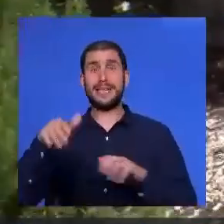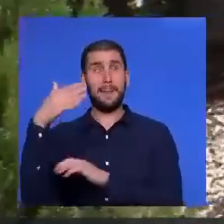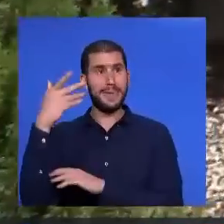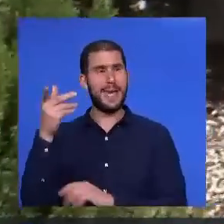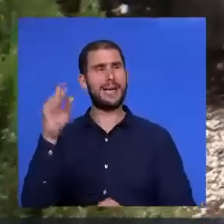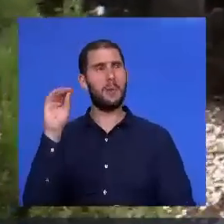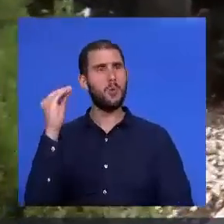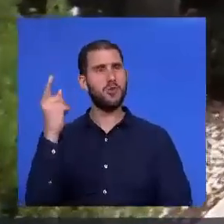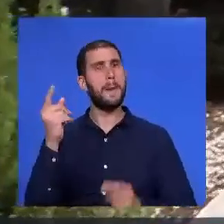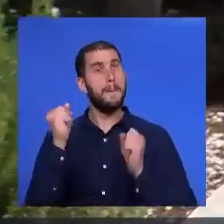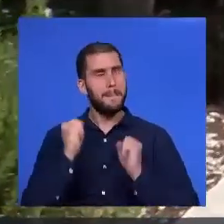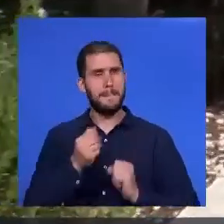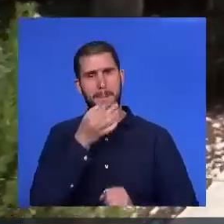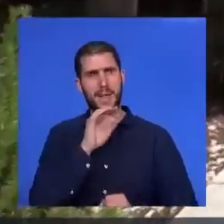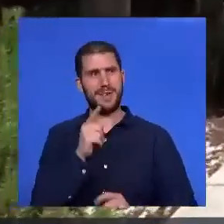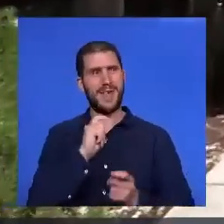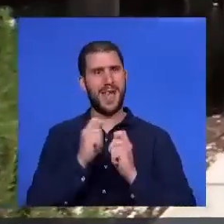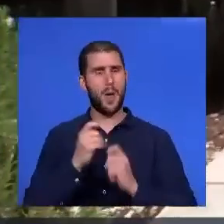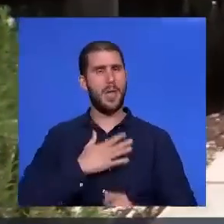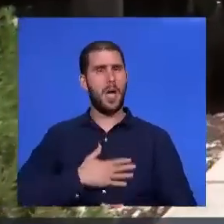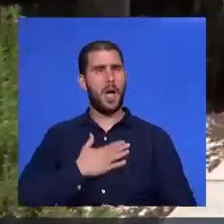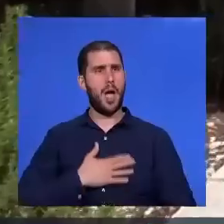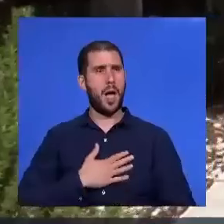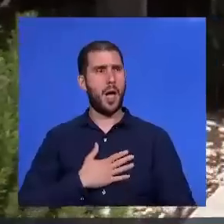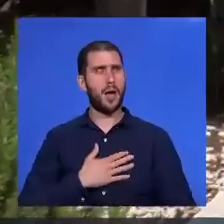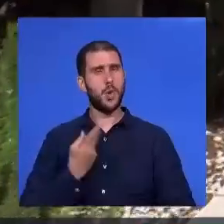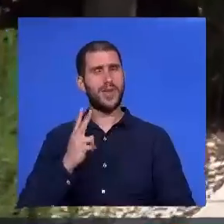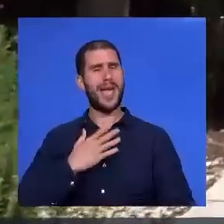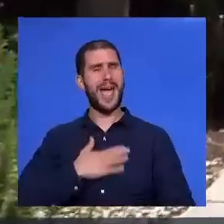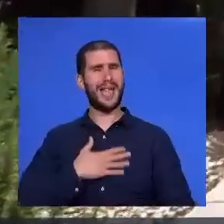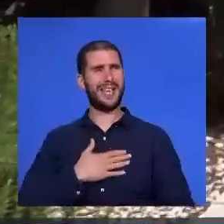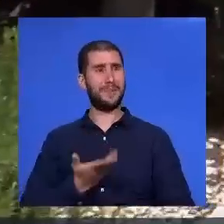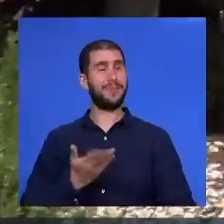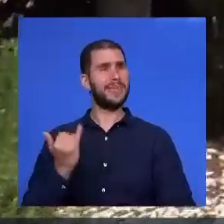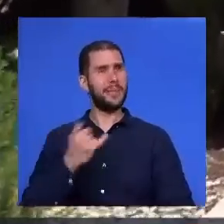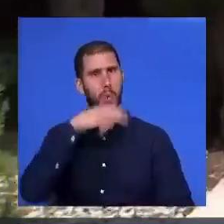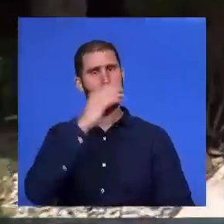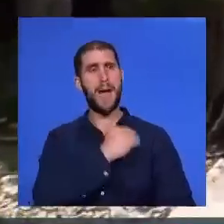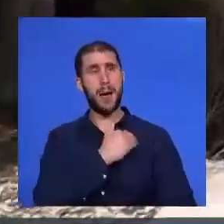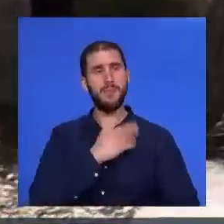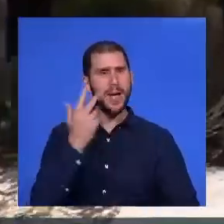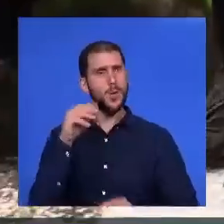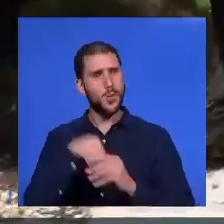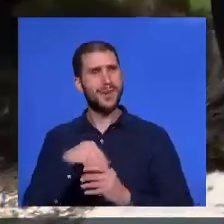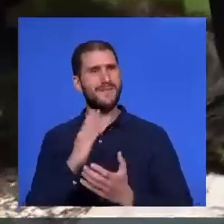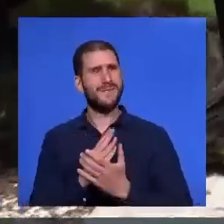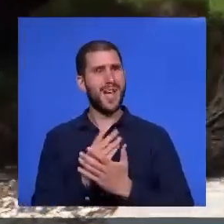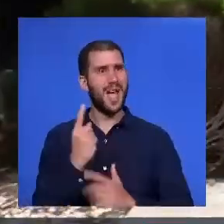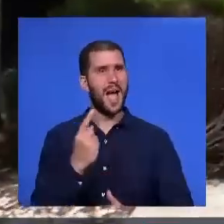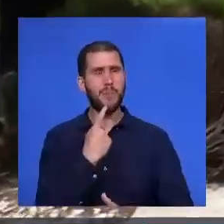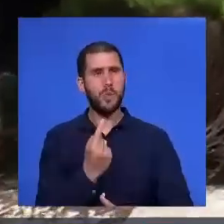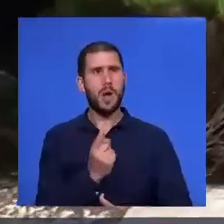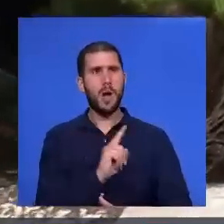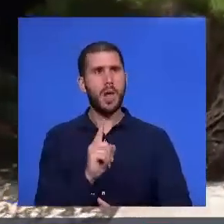הרצוג בוודאי היה מעדיף את רעיון החג הזה הרבה יותר חגיגי. תמיד ההורים שלי אמרו, כי הם היו שם, הם אמרו,